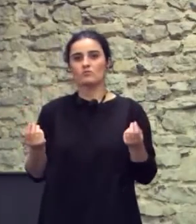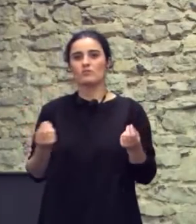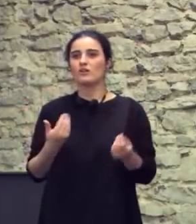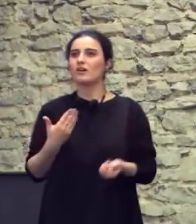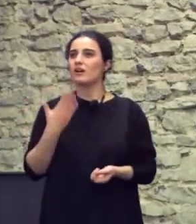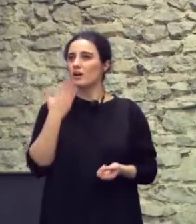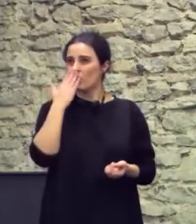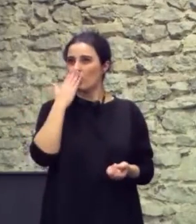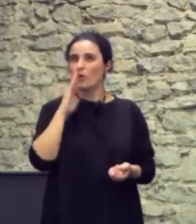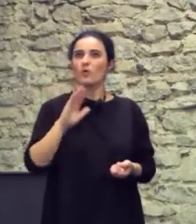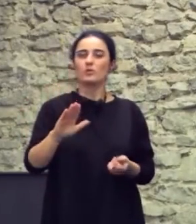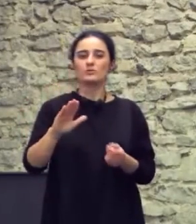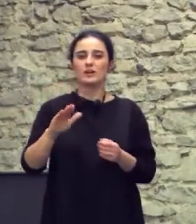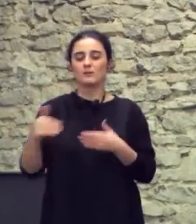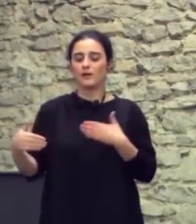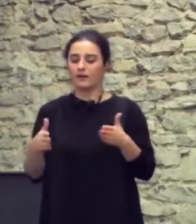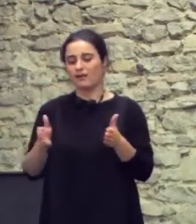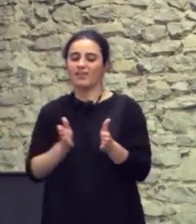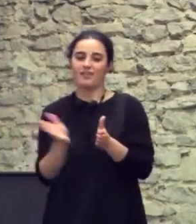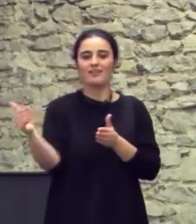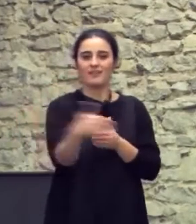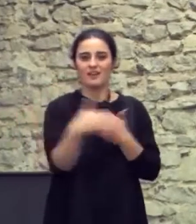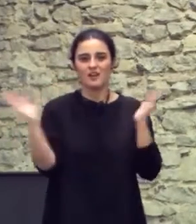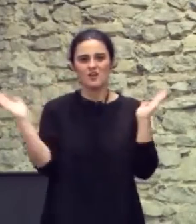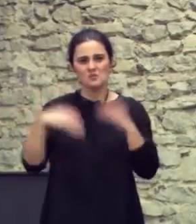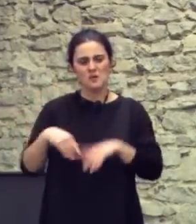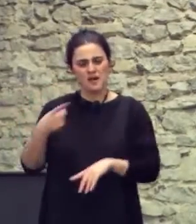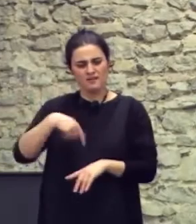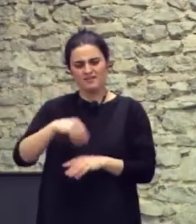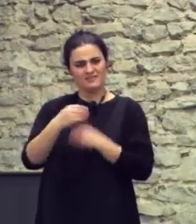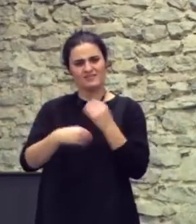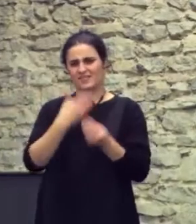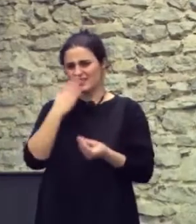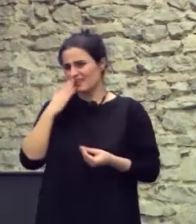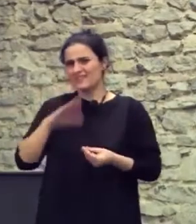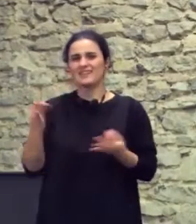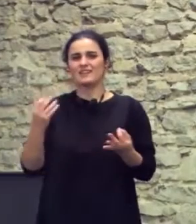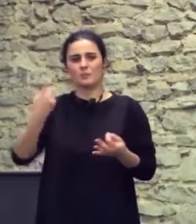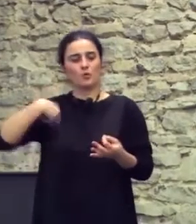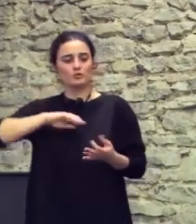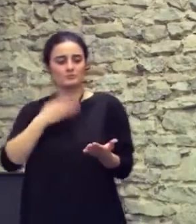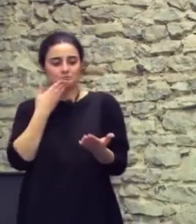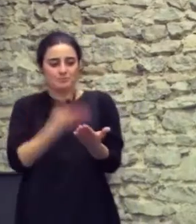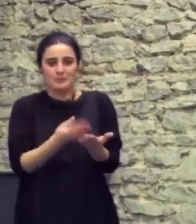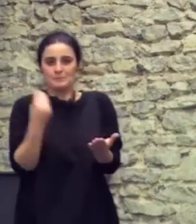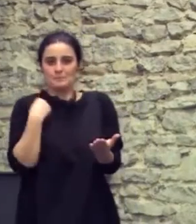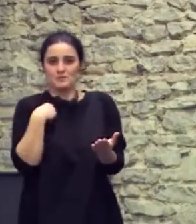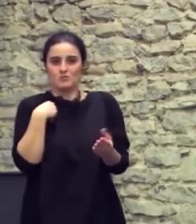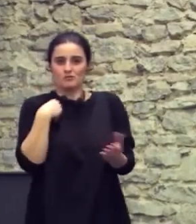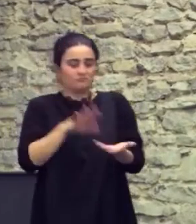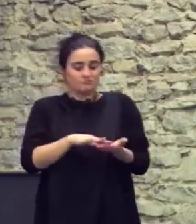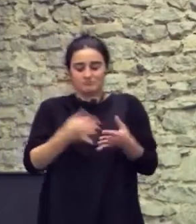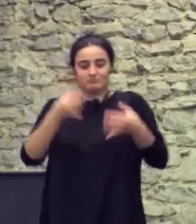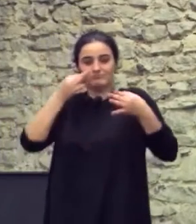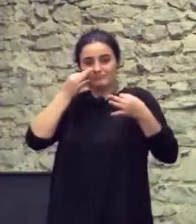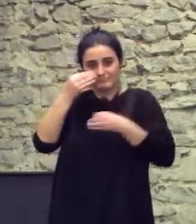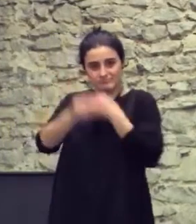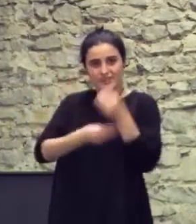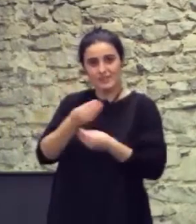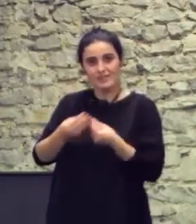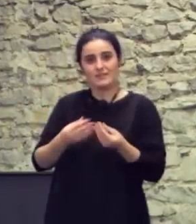kondukta egokitik desbideratzen. Ari dira egiten, hain zuzen ere, beraiei eskatu dieguna. Gertatzen dena da guk, gizarte